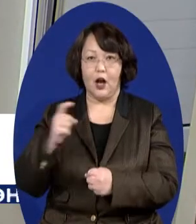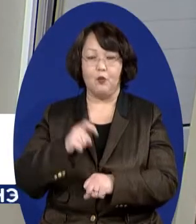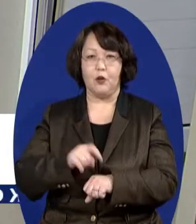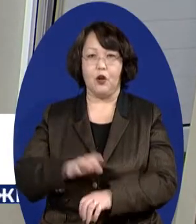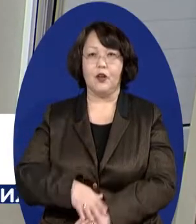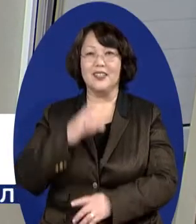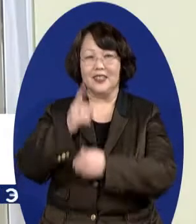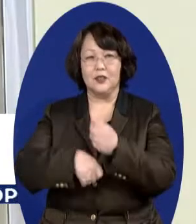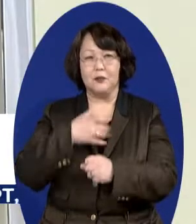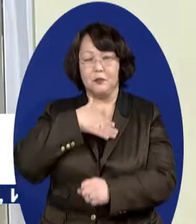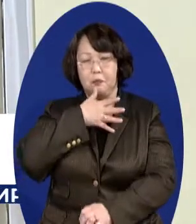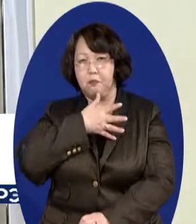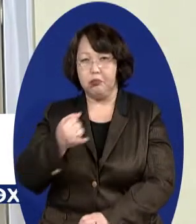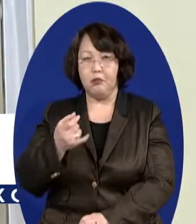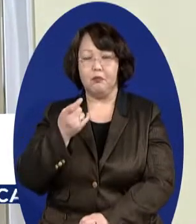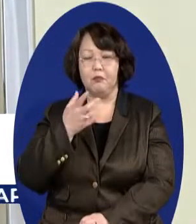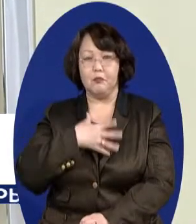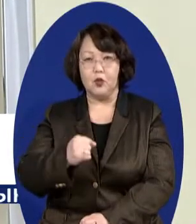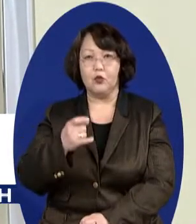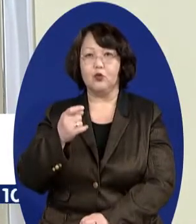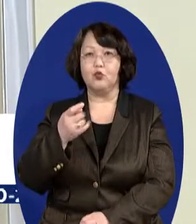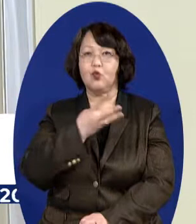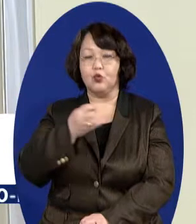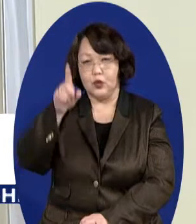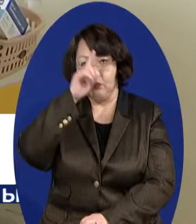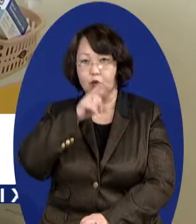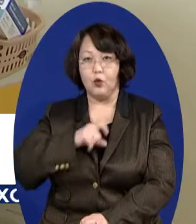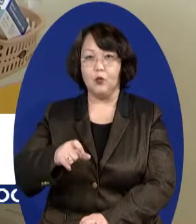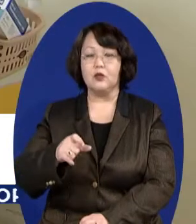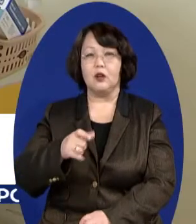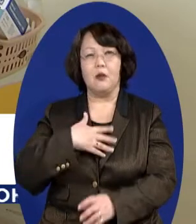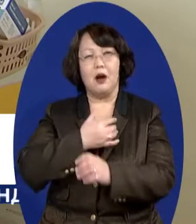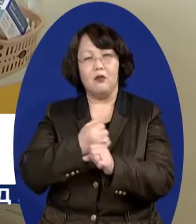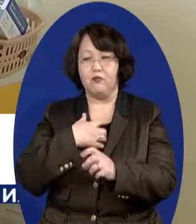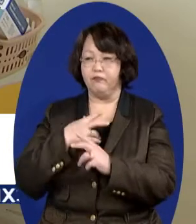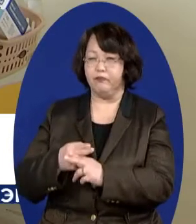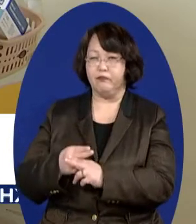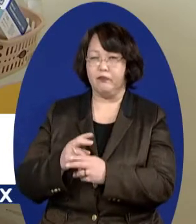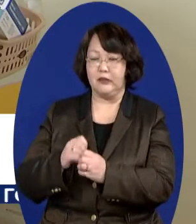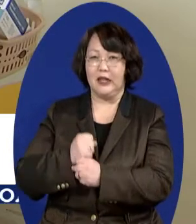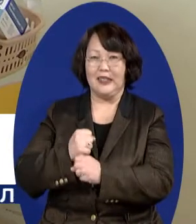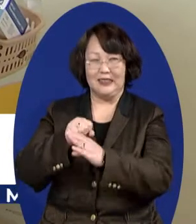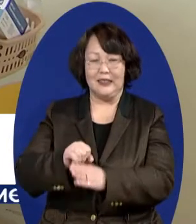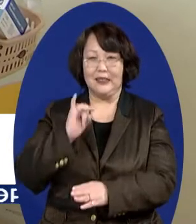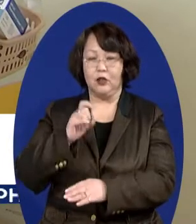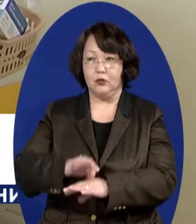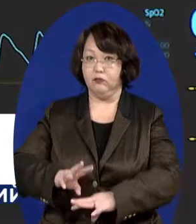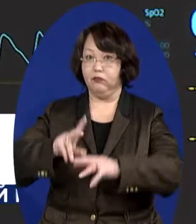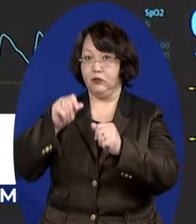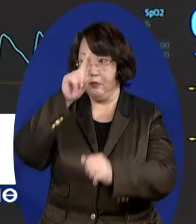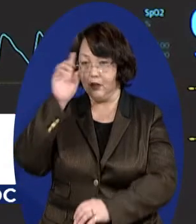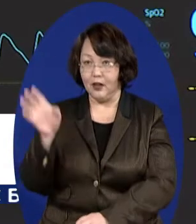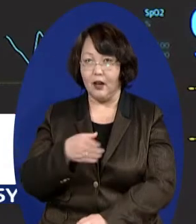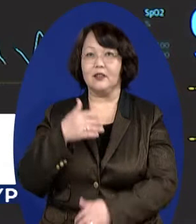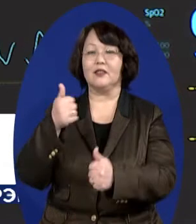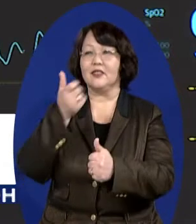Жилд хүн дээр өвдсөн 400 орчим эмэгтэй энэ тасгаар үйлчлүүлдэг. Тиймээс ажлын ачаалал их. Гэсэн ч идэгрээд гарах өвчтөнөө харах